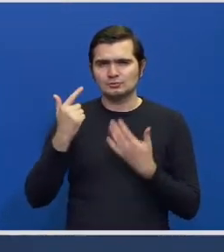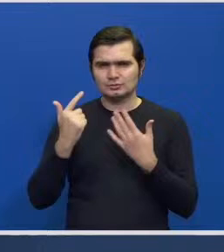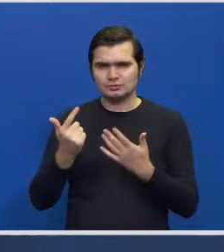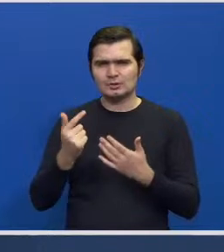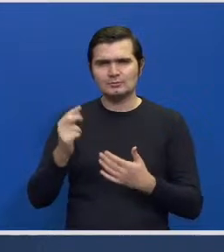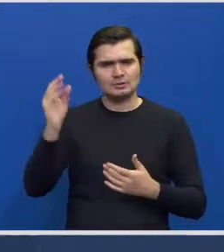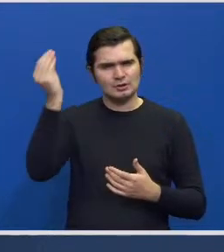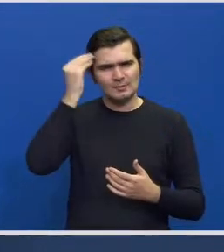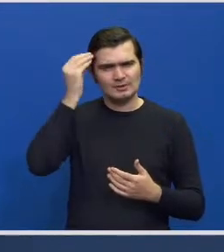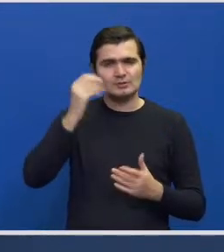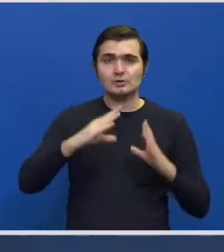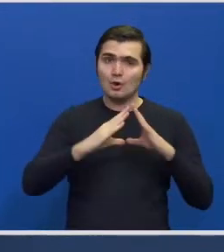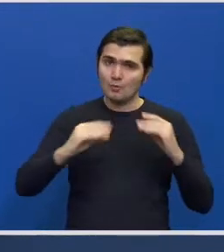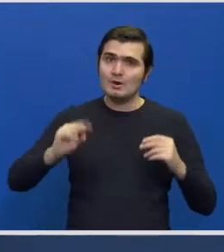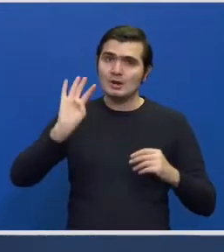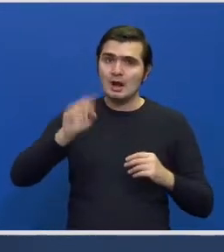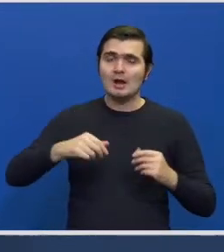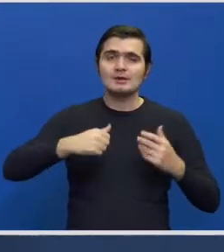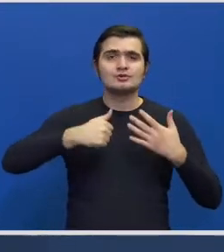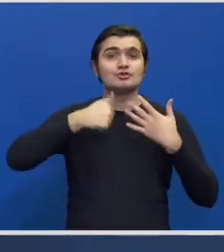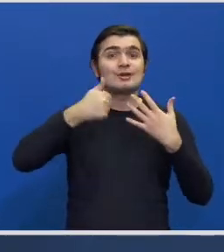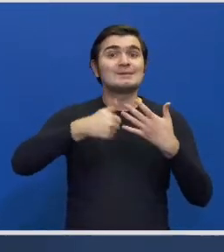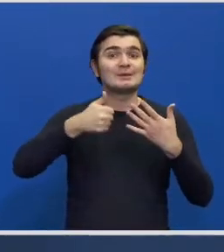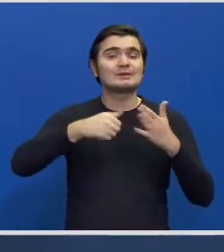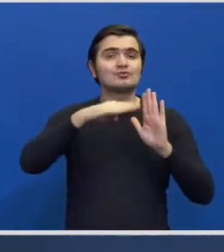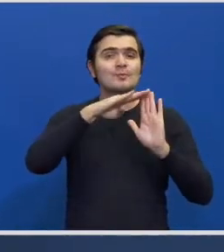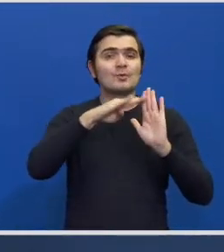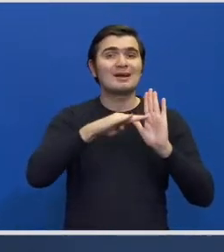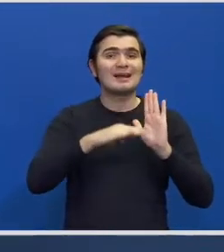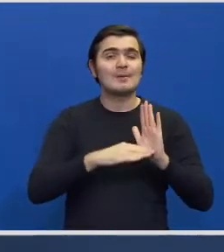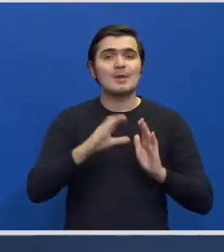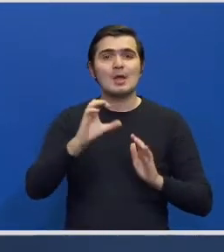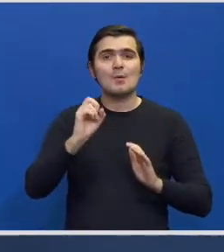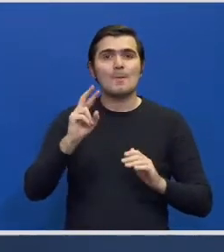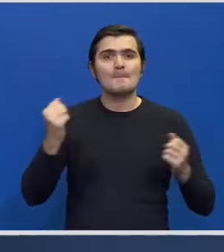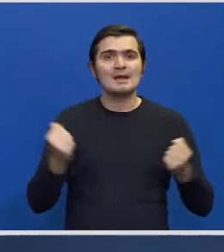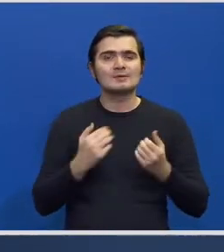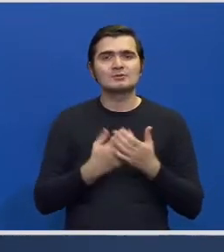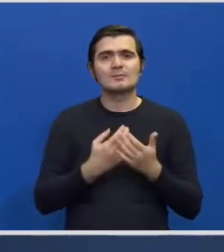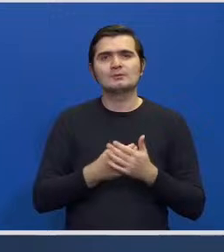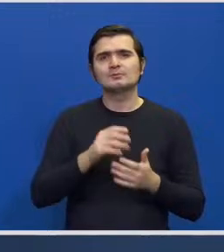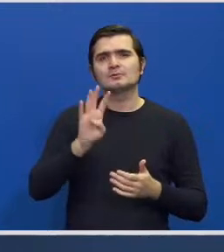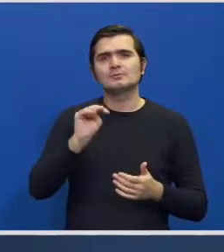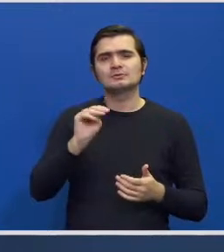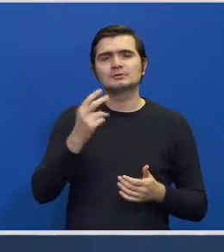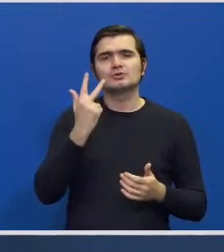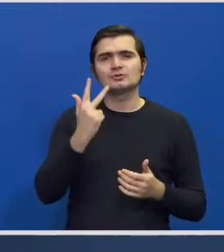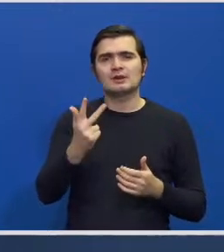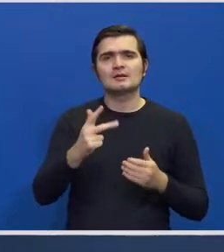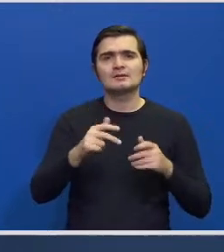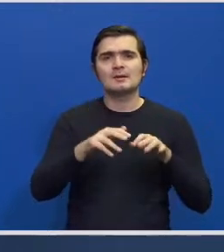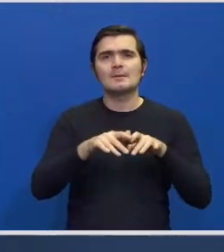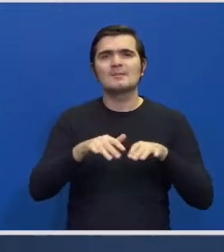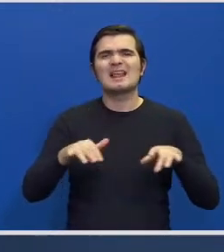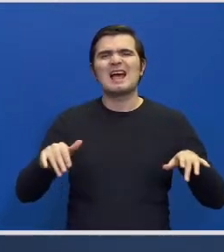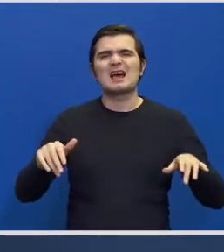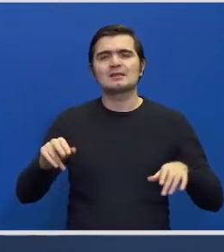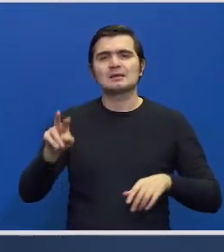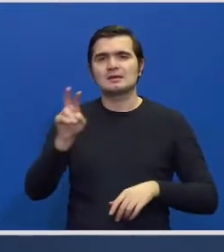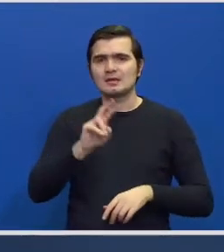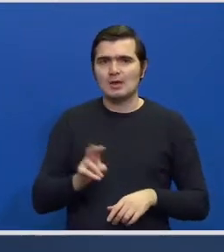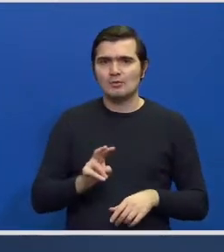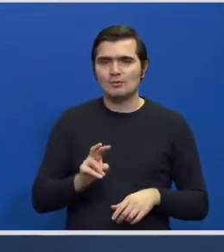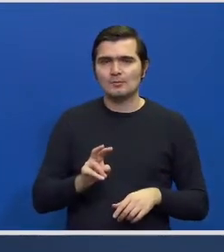2021-2027. Reamintesc că România are 16 programe operaționale pentru cele 43 de miliarde